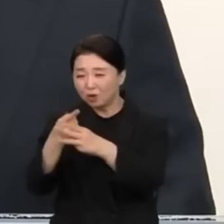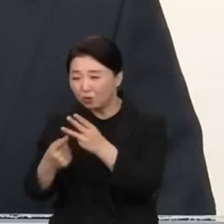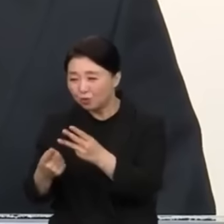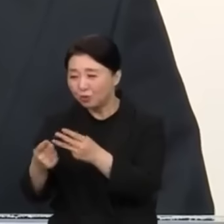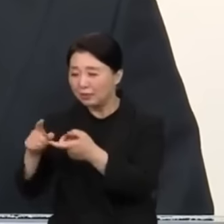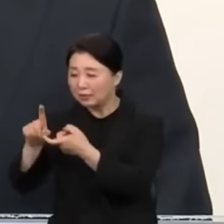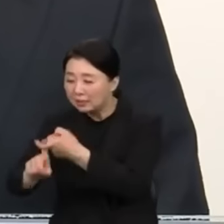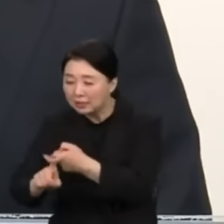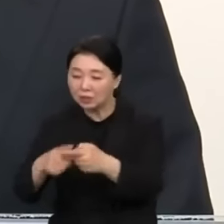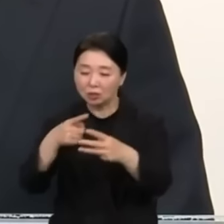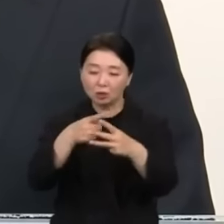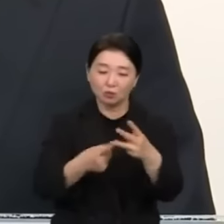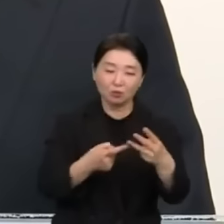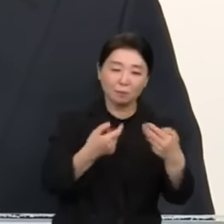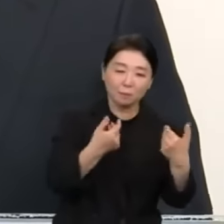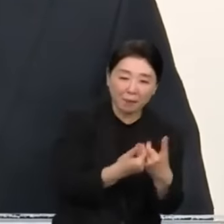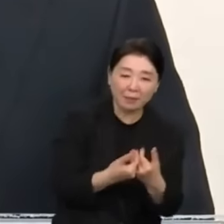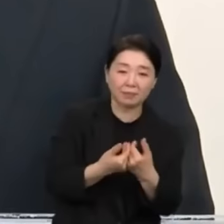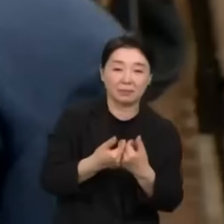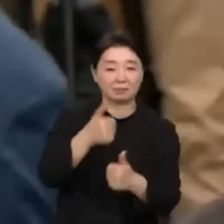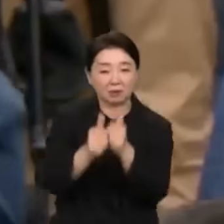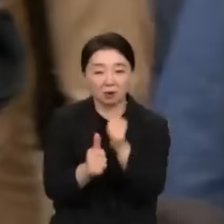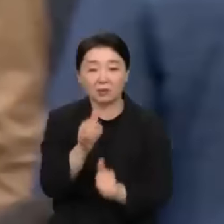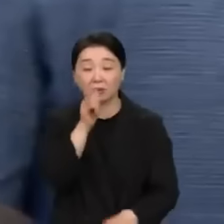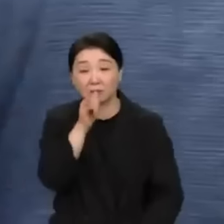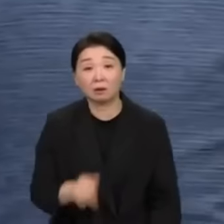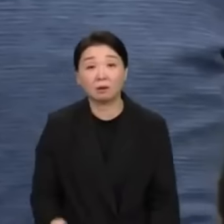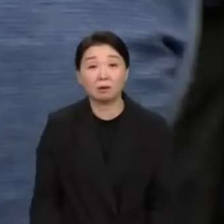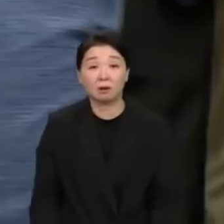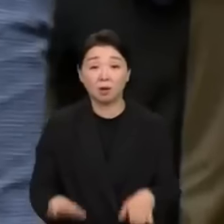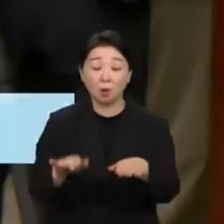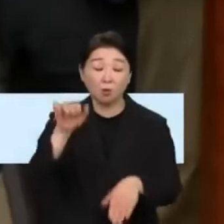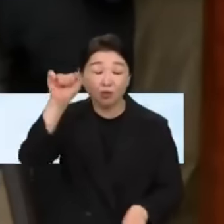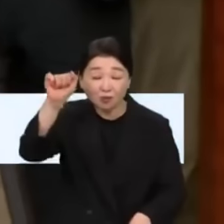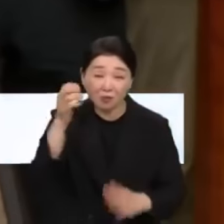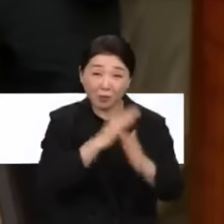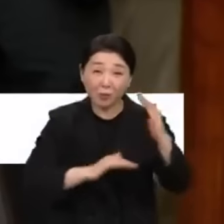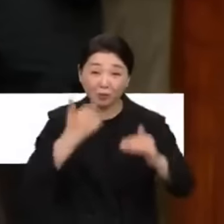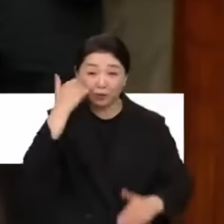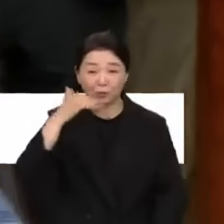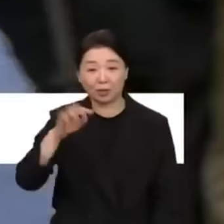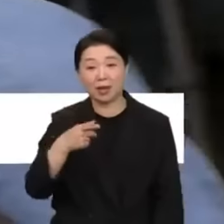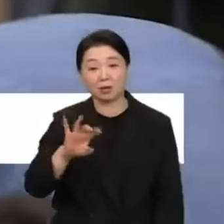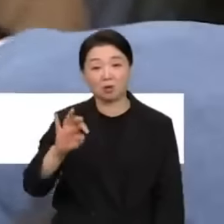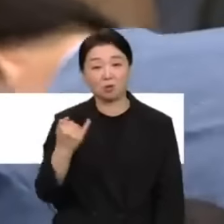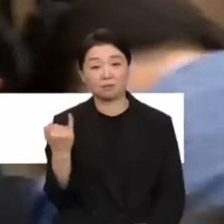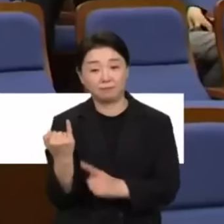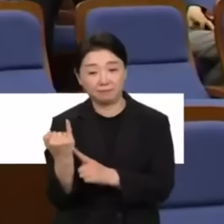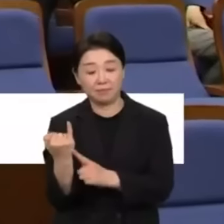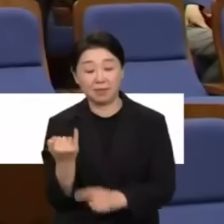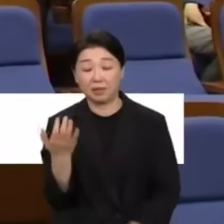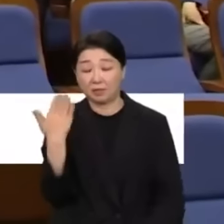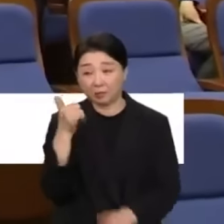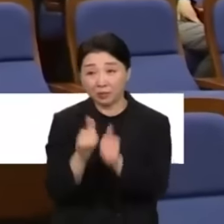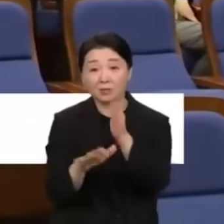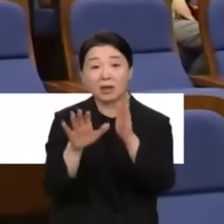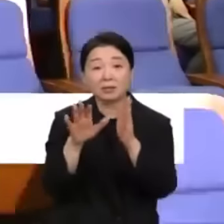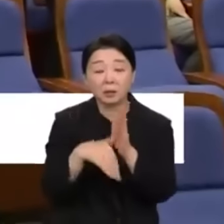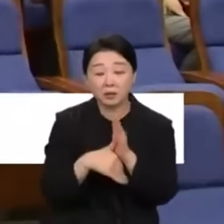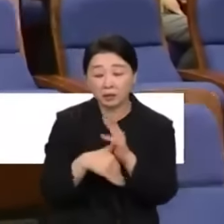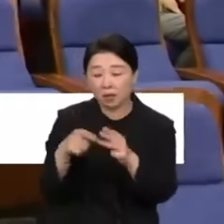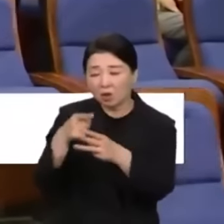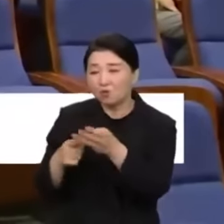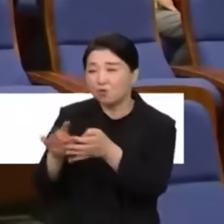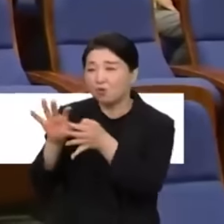전선이 본격화하는 모습입니다. 오늘 출마를 공식화한 나경원 의원은 지난해 전당대회에서 친윤계